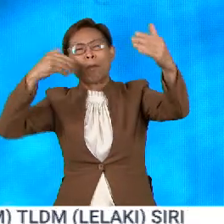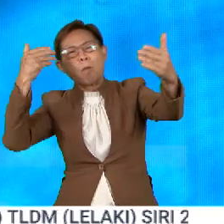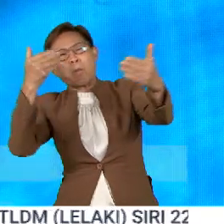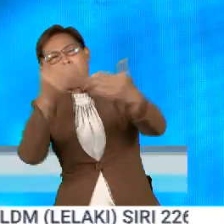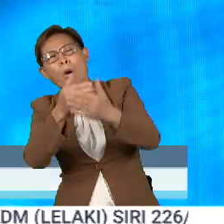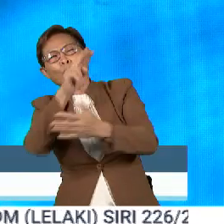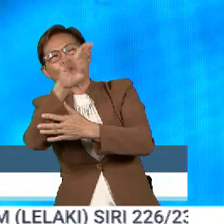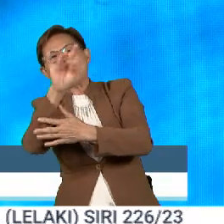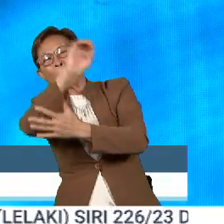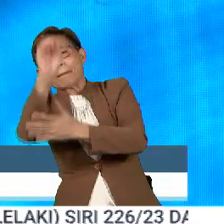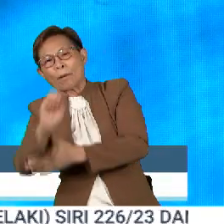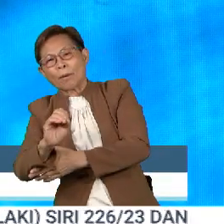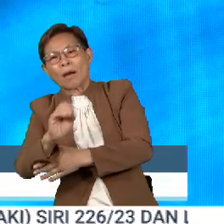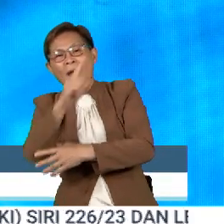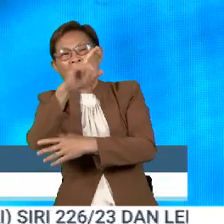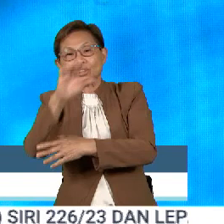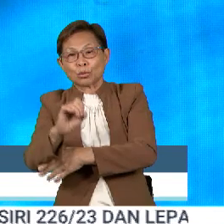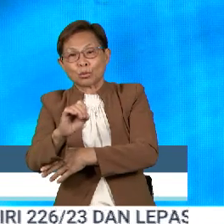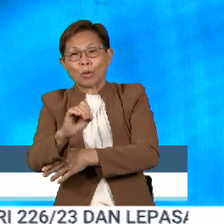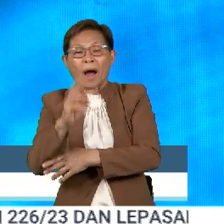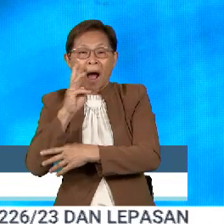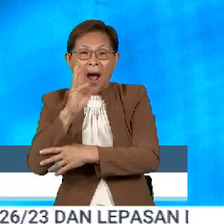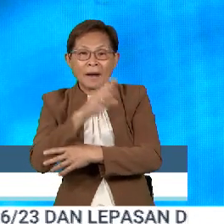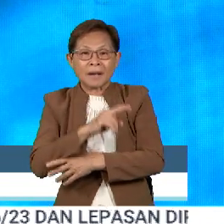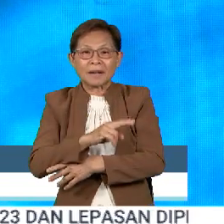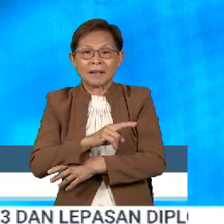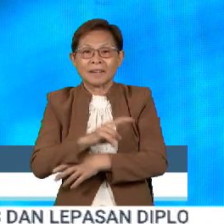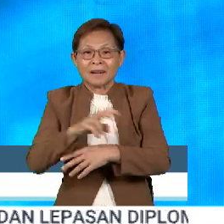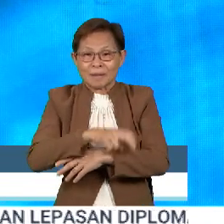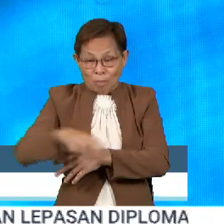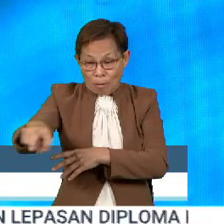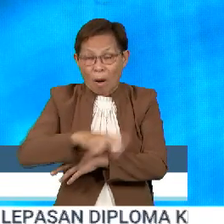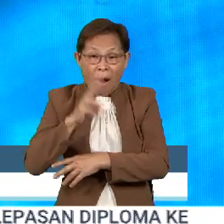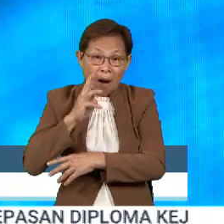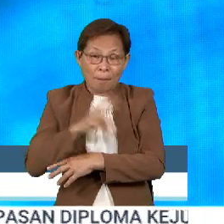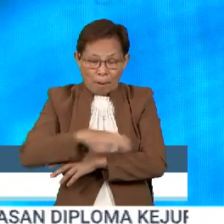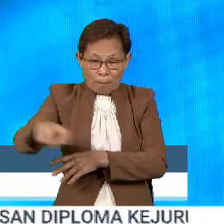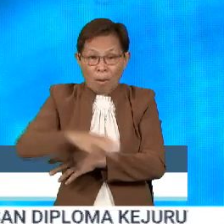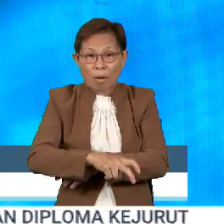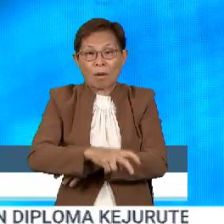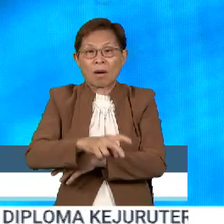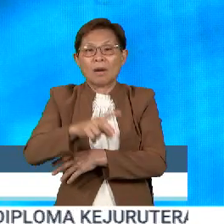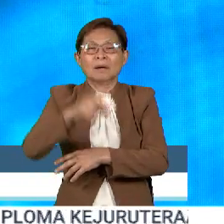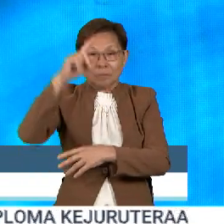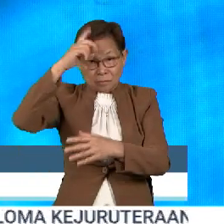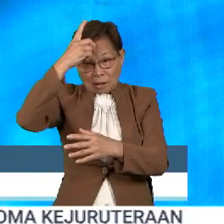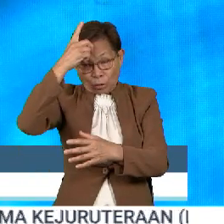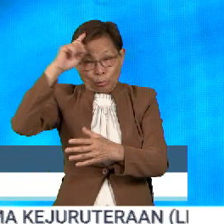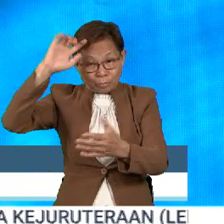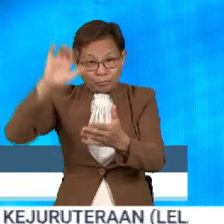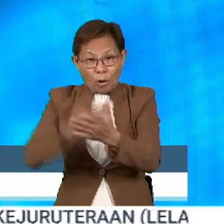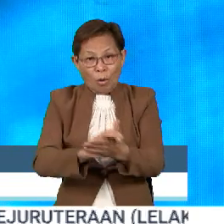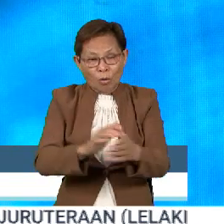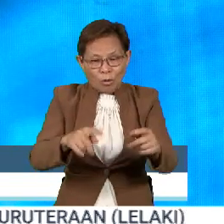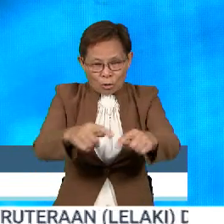ekskul kejaya infrastruktur kemudian awam dan pengangkutan laga Datuk Hamid maitine kolam tanah